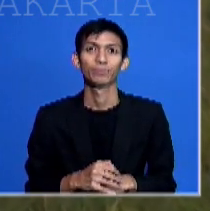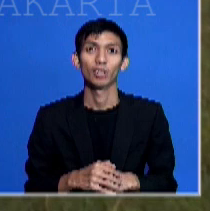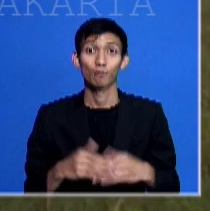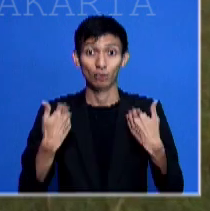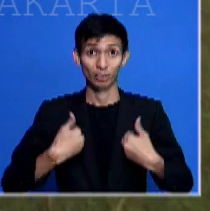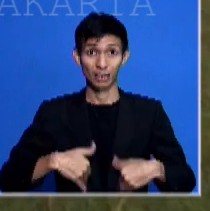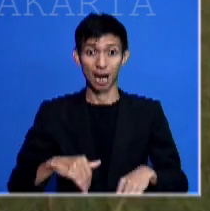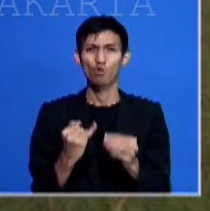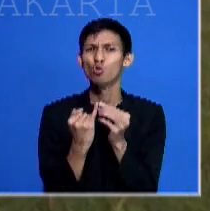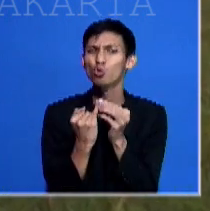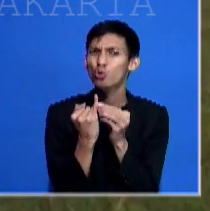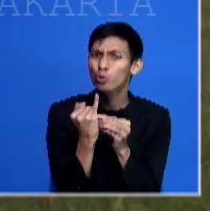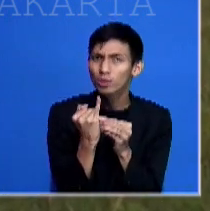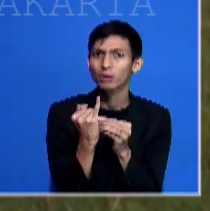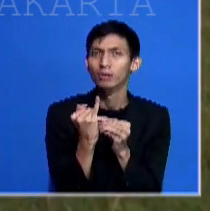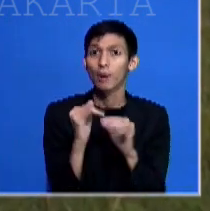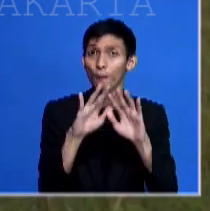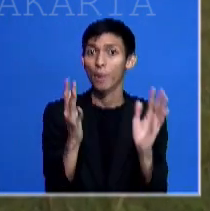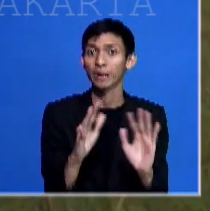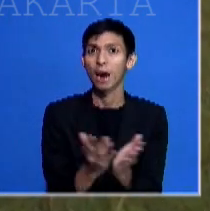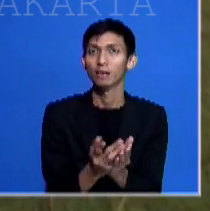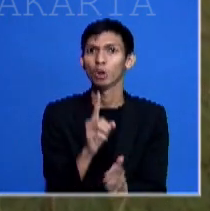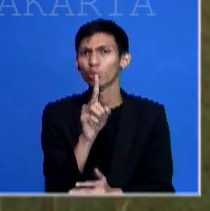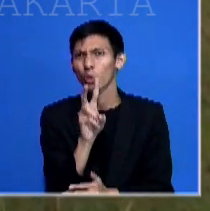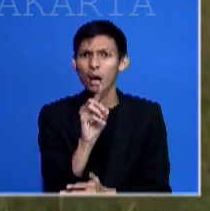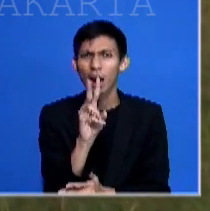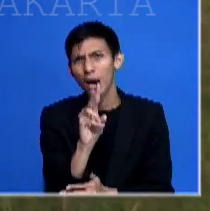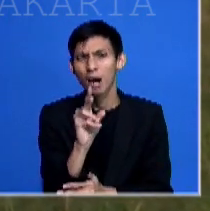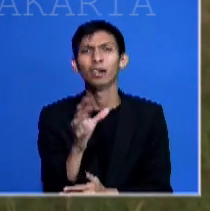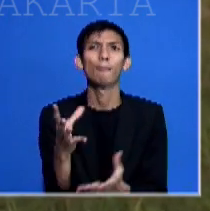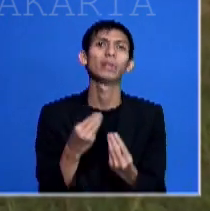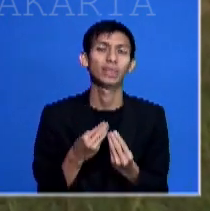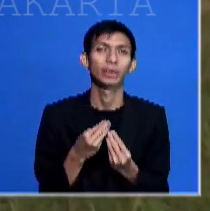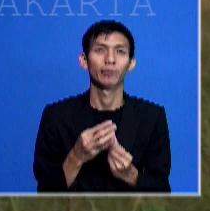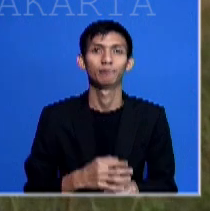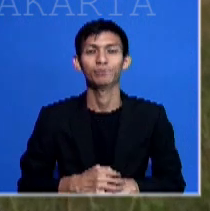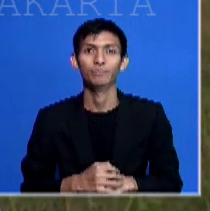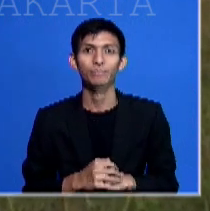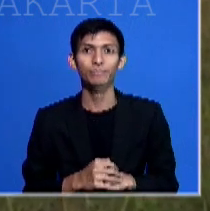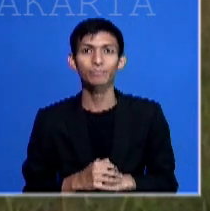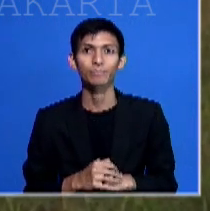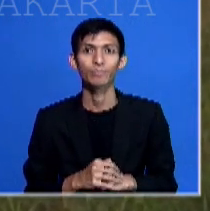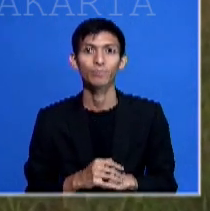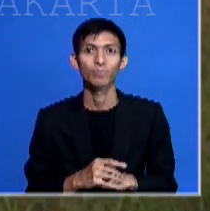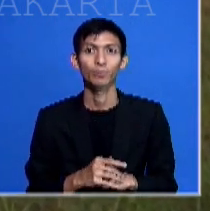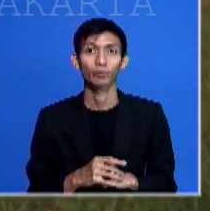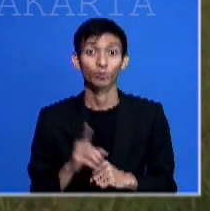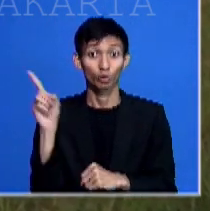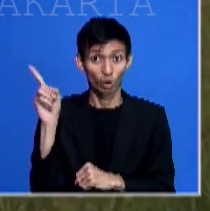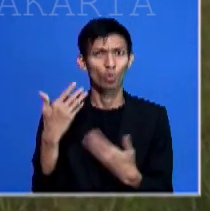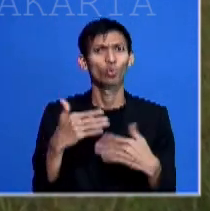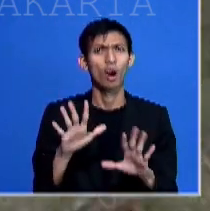cengkengil sitok lurus to lurung ngono iki, wis mboten kok apa kumpet awak apa sing iki dipani kok semono-mono iki pun bawah